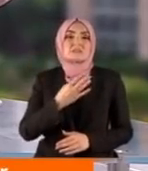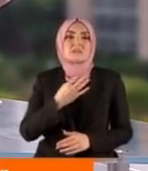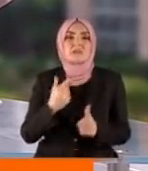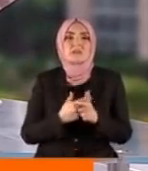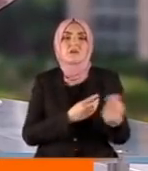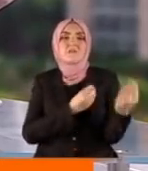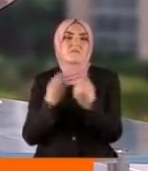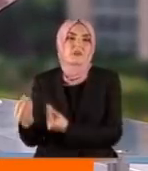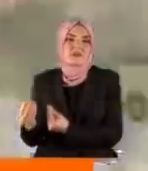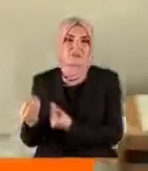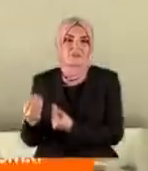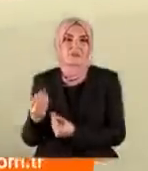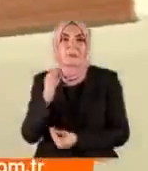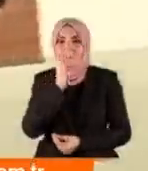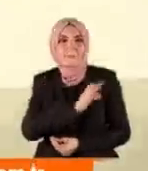öğrendiler.